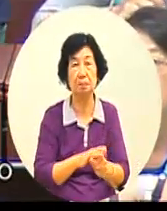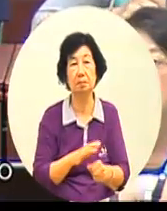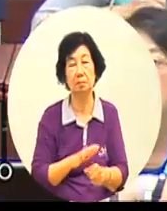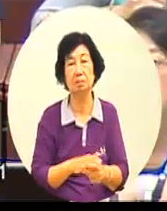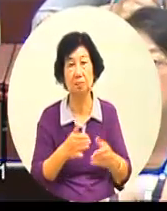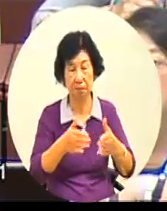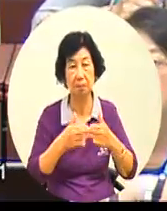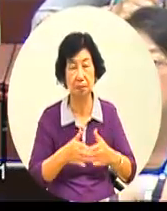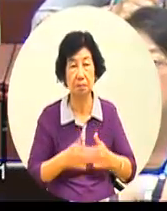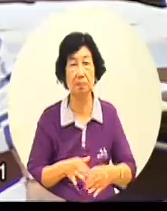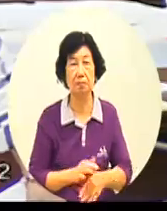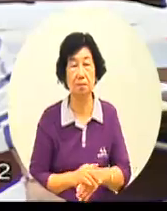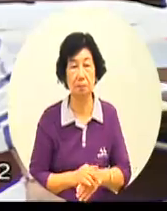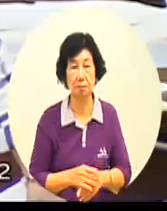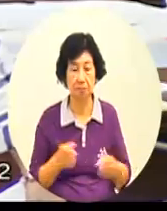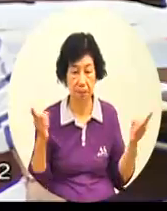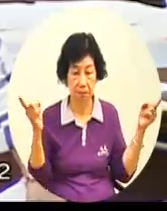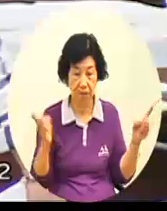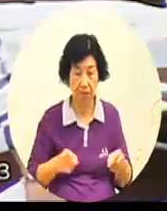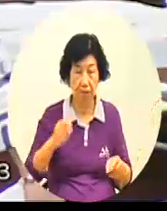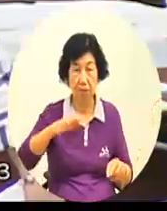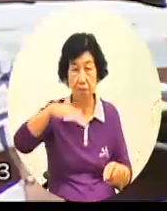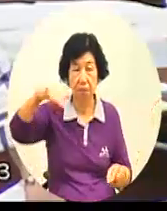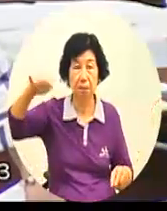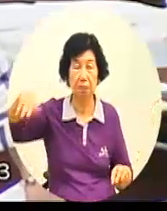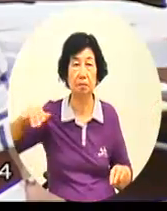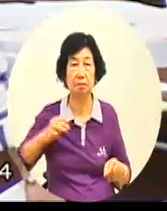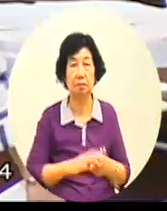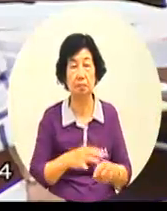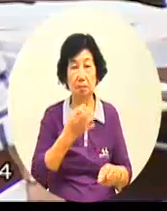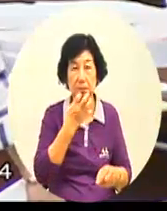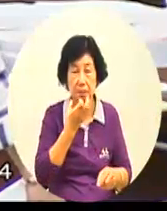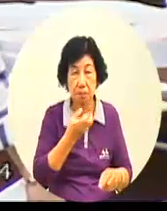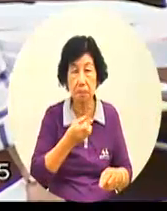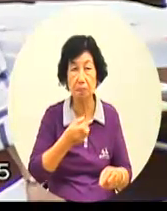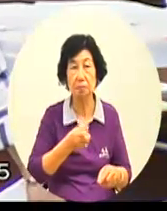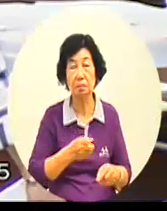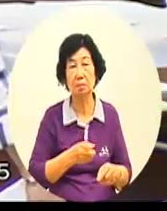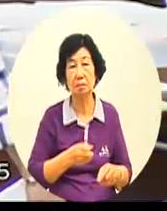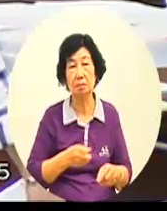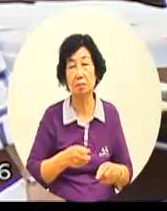诉我，鼓山延城期间你们打算怎么设？ 鼓山，